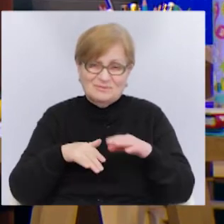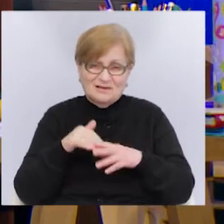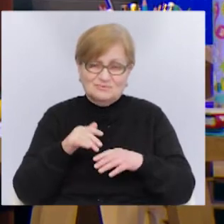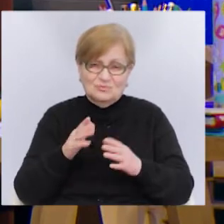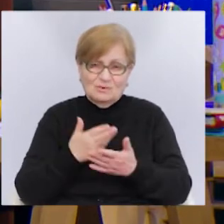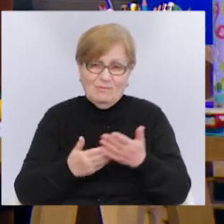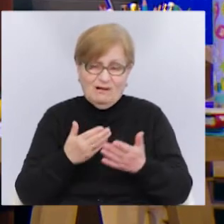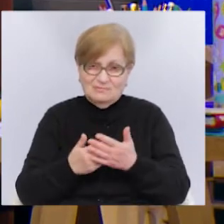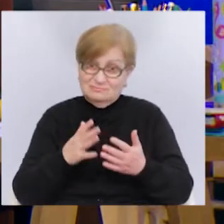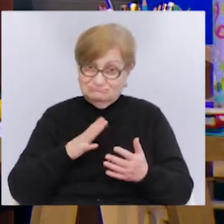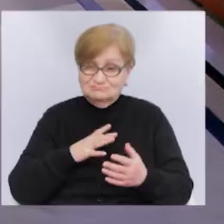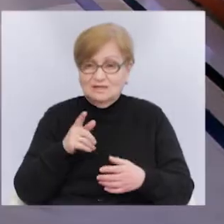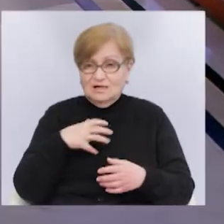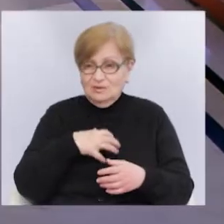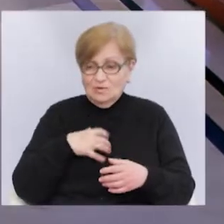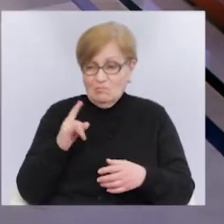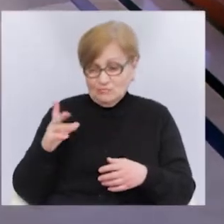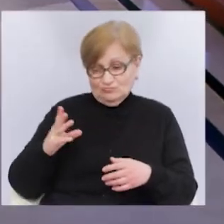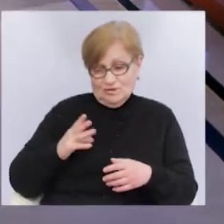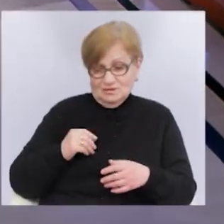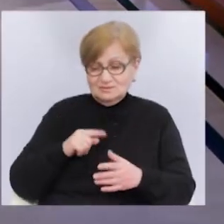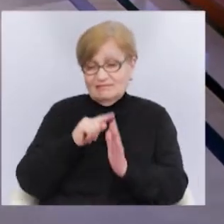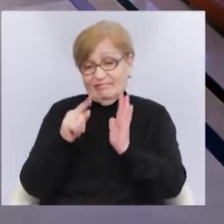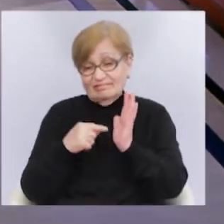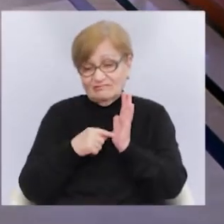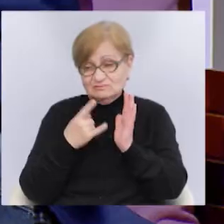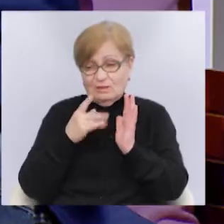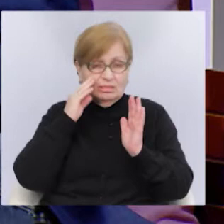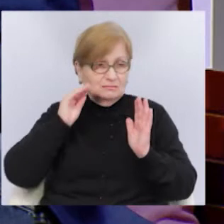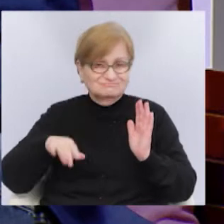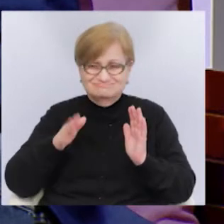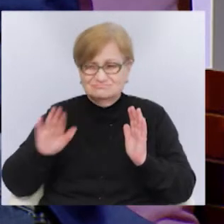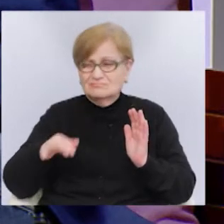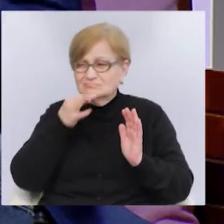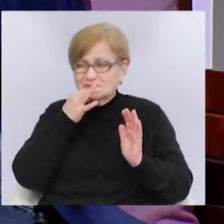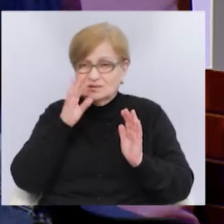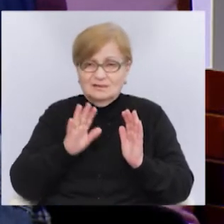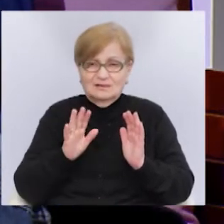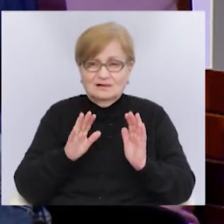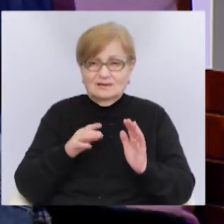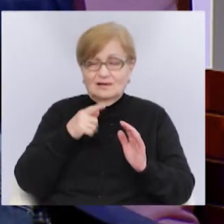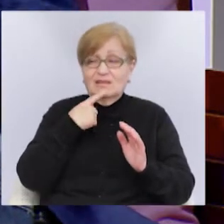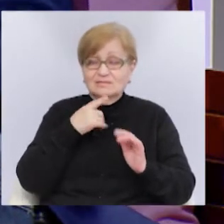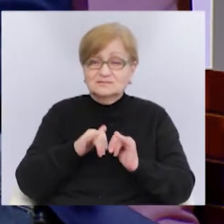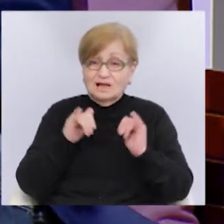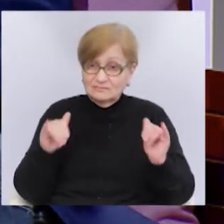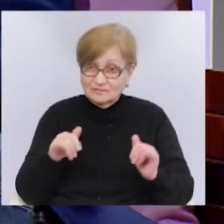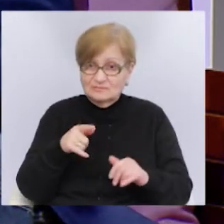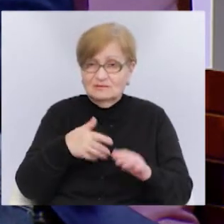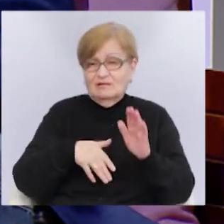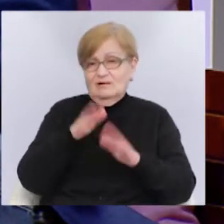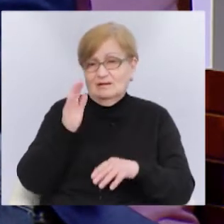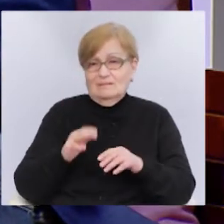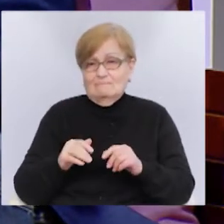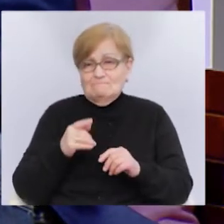და რა მნიშვნელობა აქვს ბავშვთან ერთად თქვა კითხვას, იმიტომ რომ ამაზეც ხშირად არის ხოლმე საუბარი, აი ენობრივი განვითარების კუთხით და შემდგომ